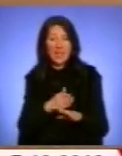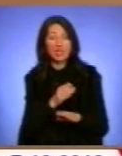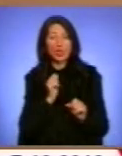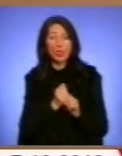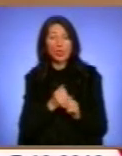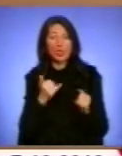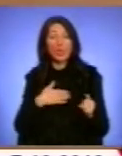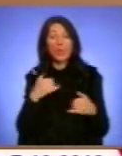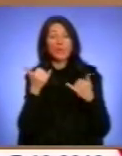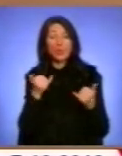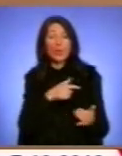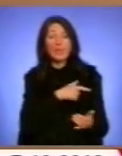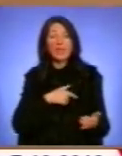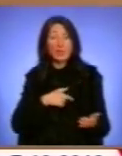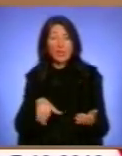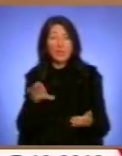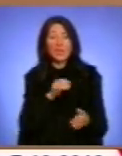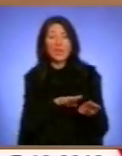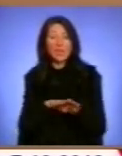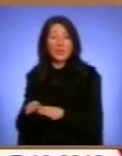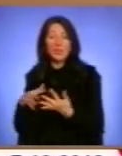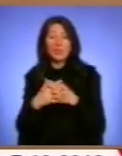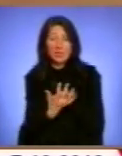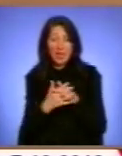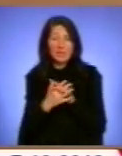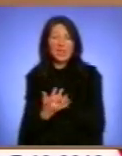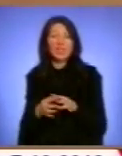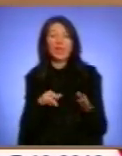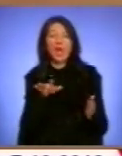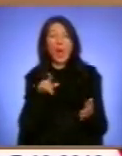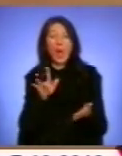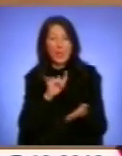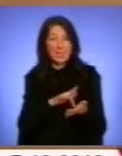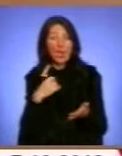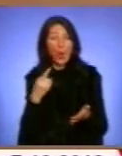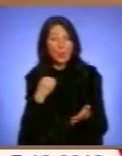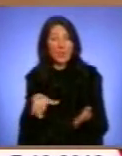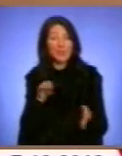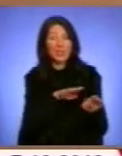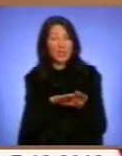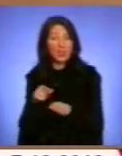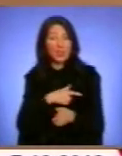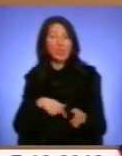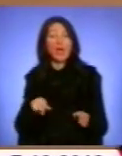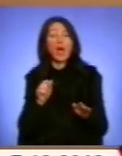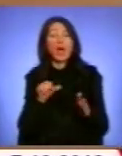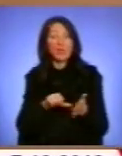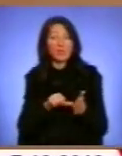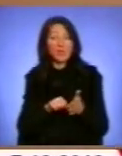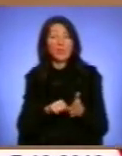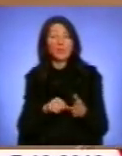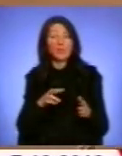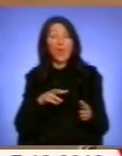вшановуємо депутатів всіх рівнів, сільських, селищних, міських, обласних рівнів, всіх рівнів депутатів і представників муніципальної